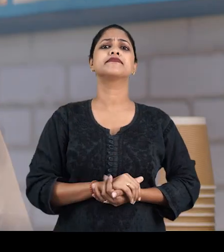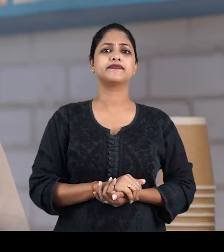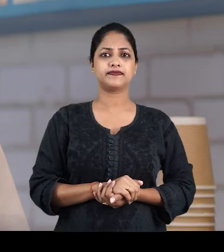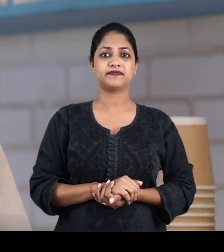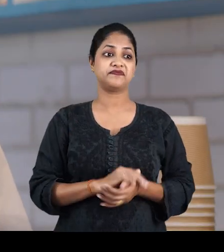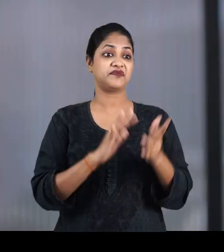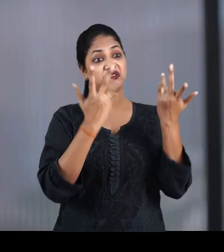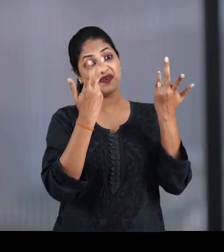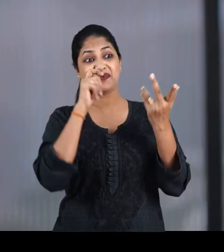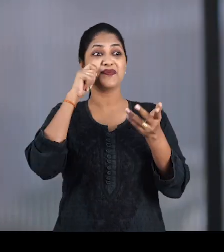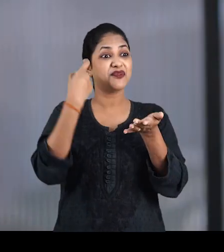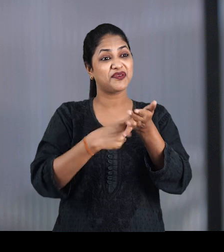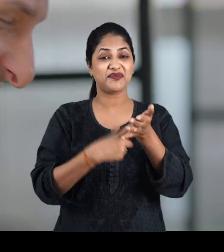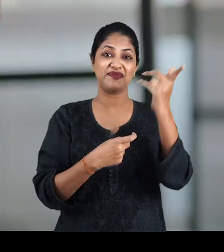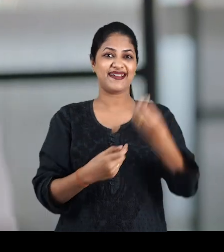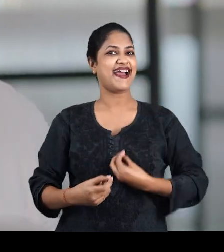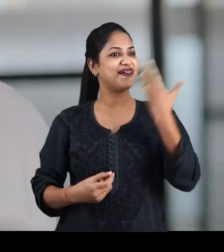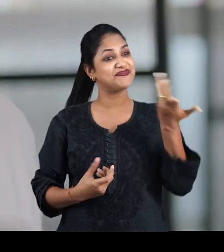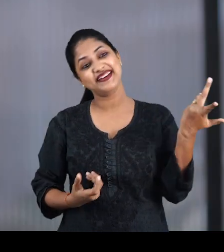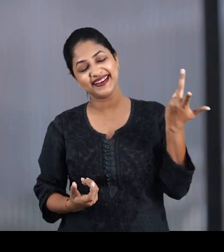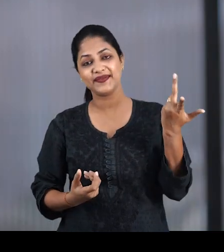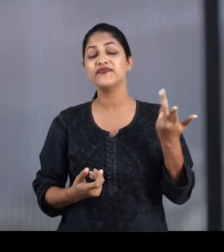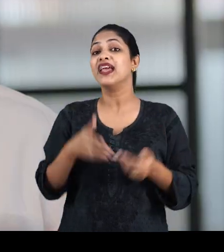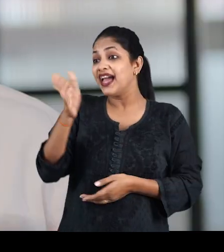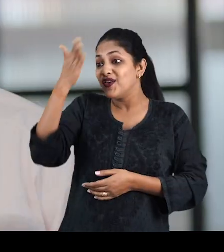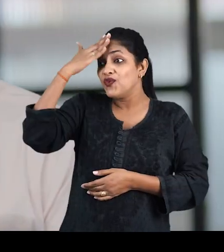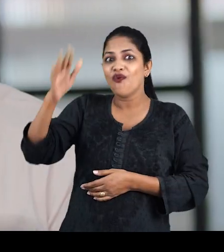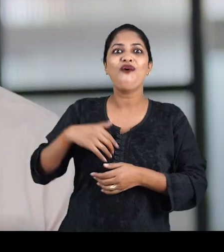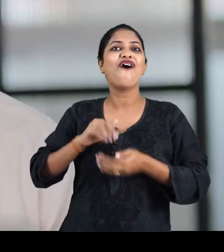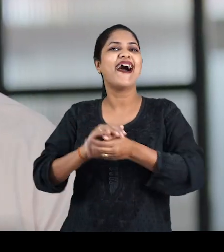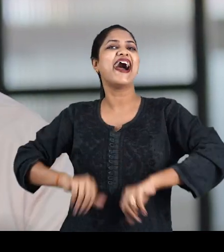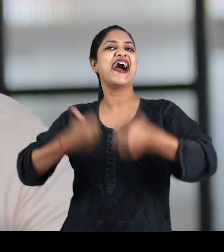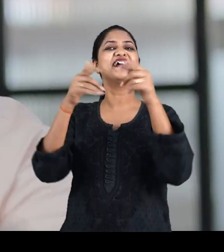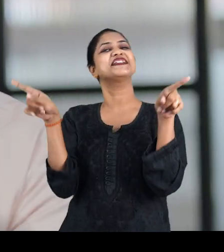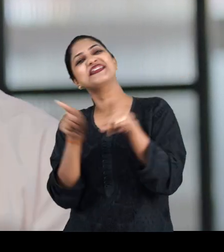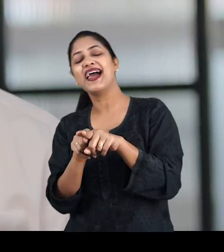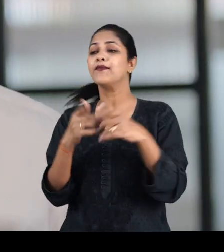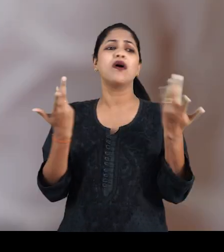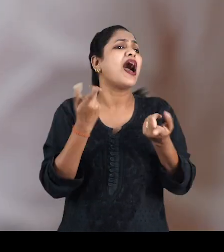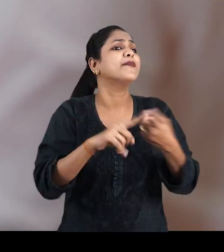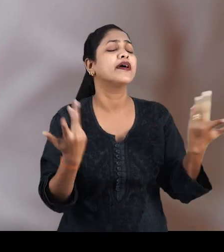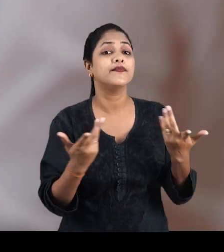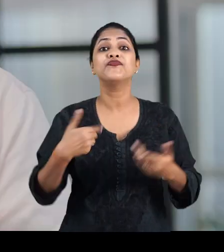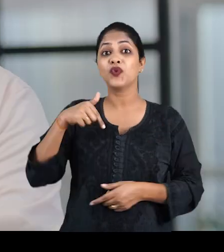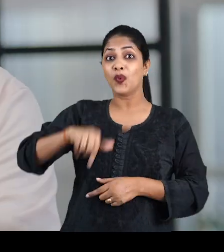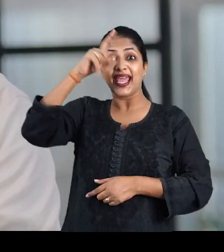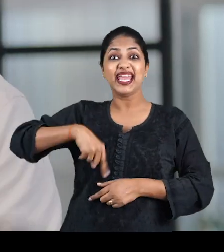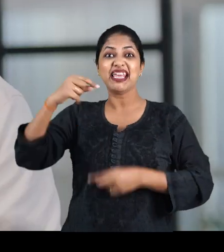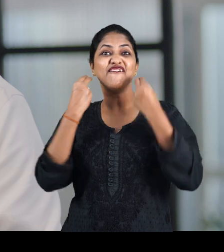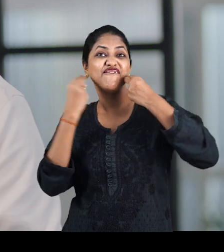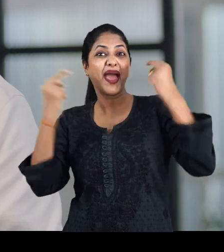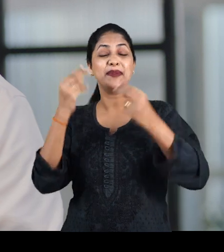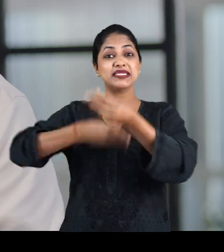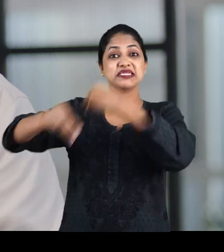છું. શું વાત છે રાહુલ, ખૂબ ખુશ લાગે છે. અરે યાર, મારી તો સમજો લોટરી જ લાગી ગઈ. કેવી રીતે? દેશનું